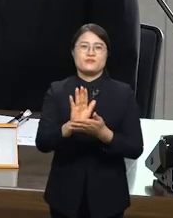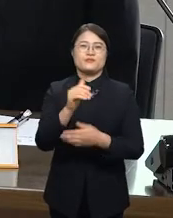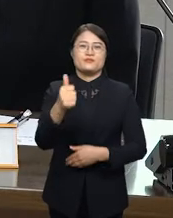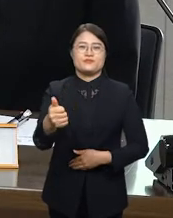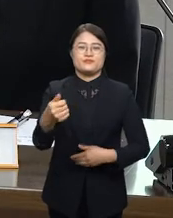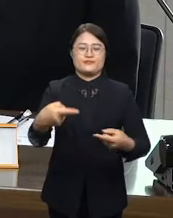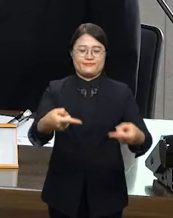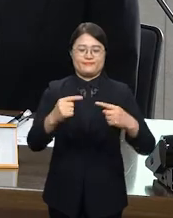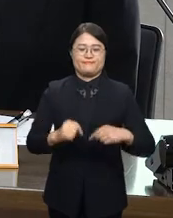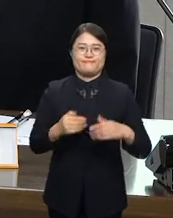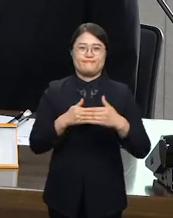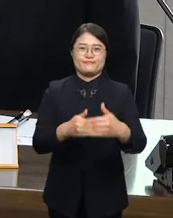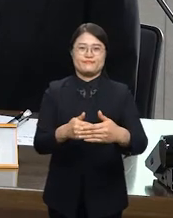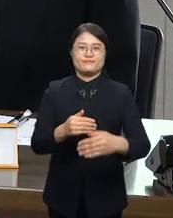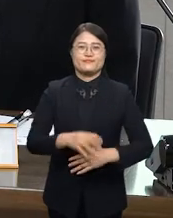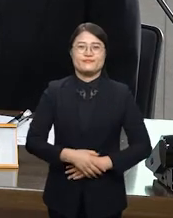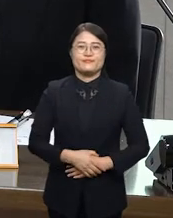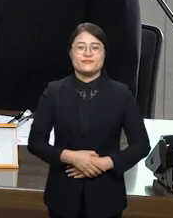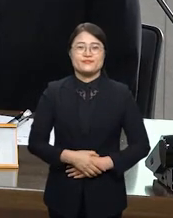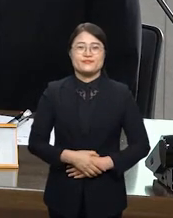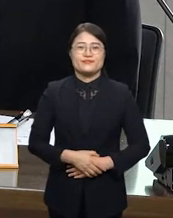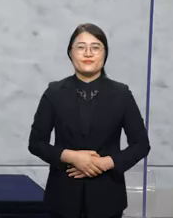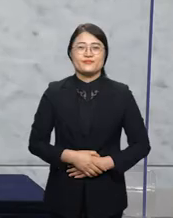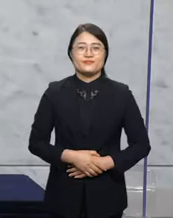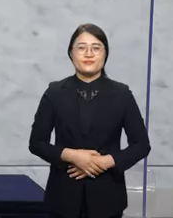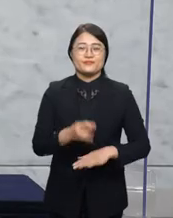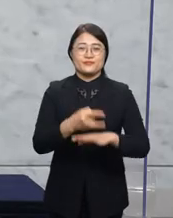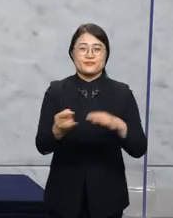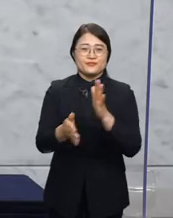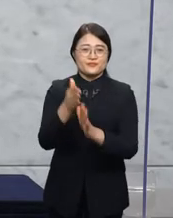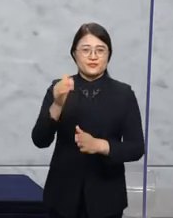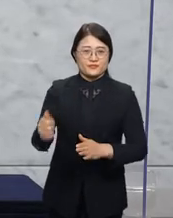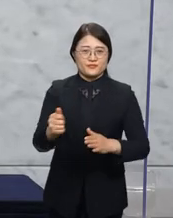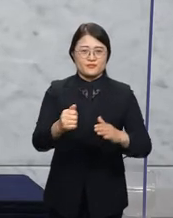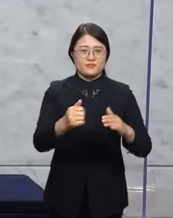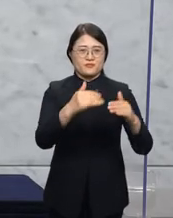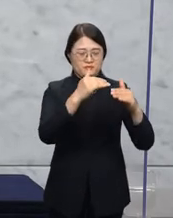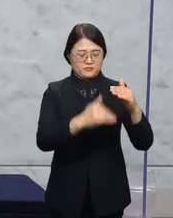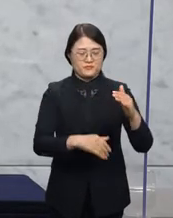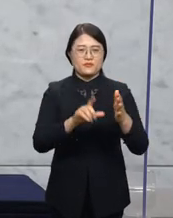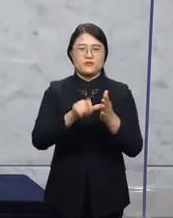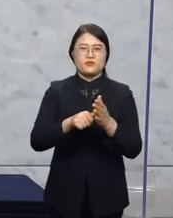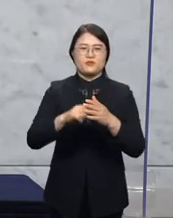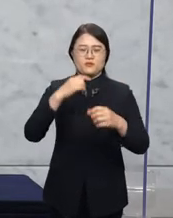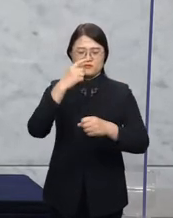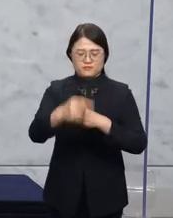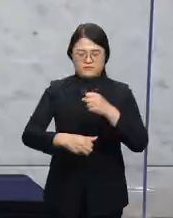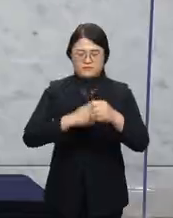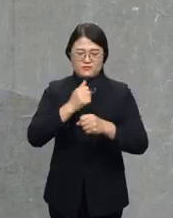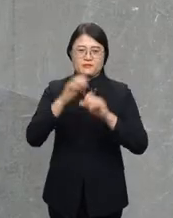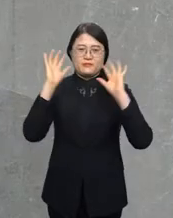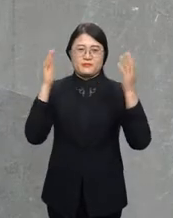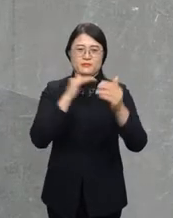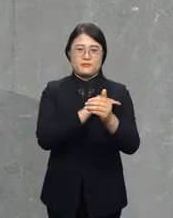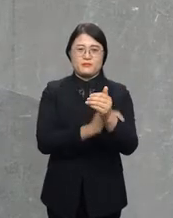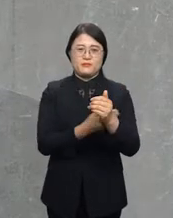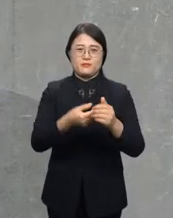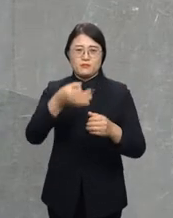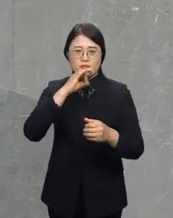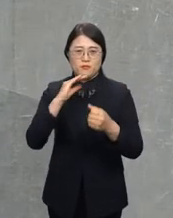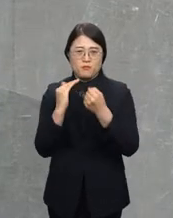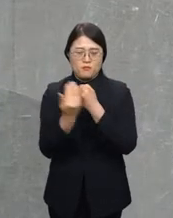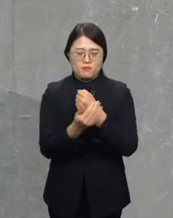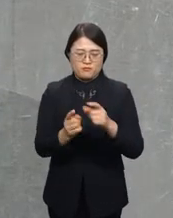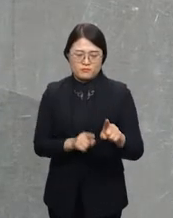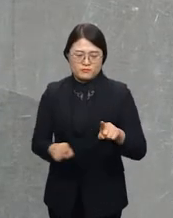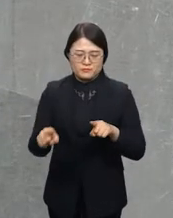참석한 가운데 진행됐습니다. 김상돈 시장은 협약식에서 수십 년간 아동의 권익 옹호에